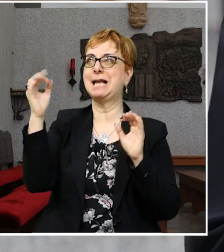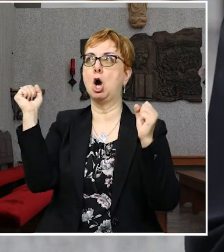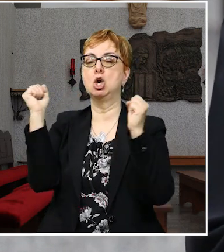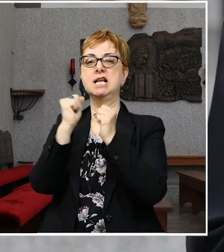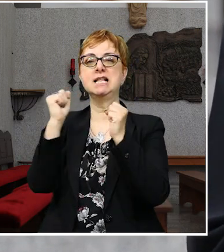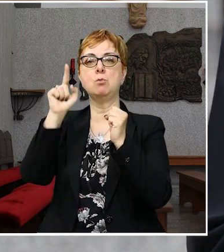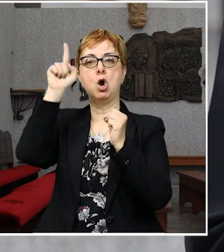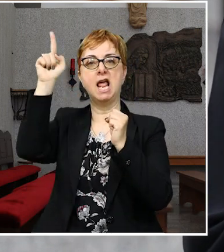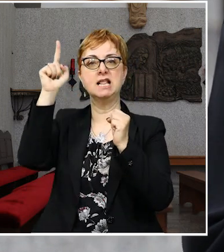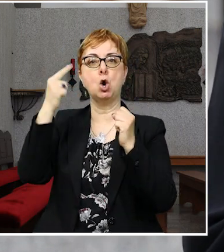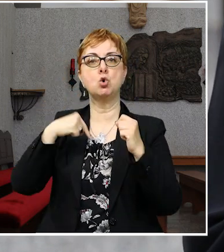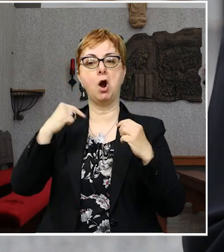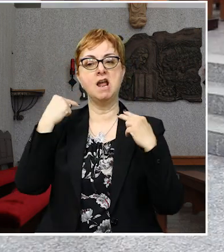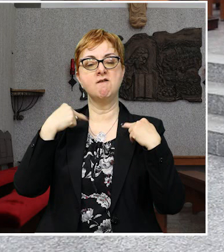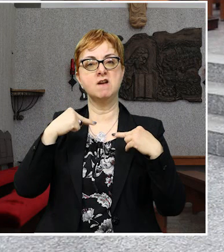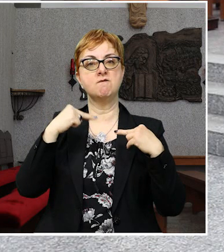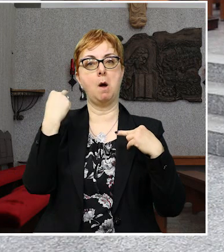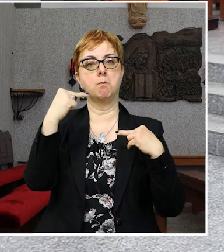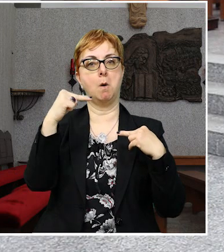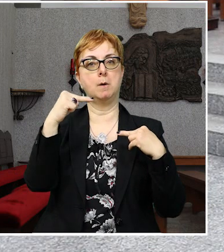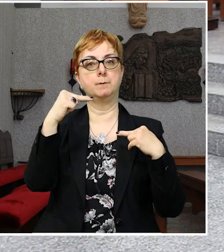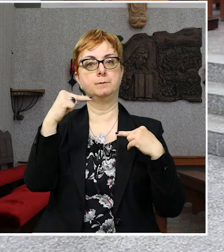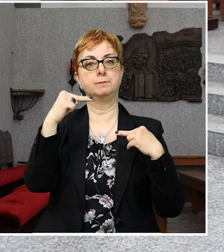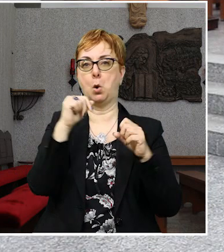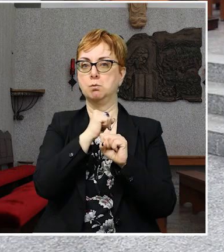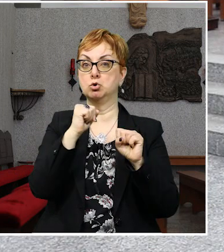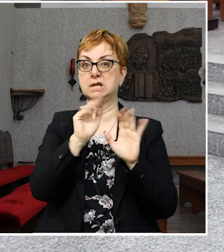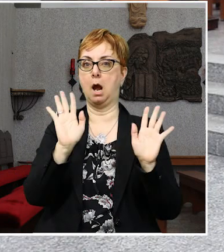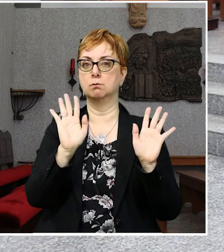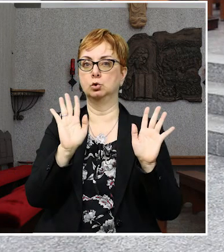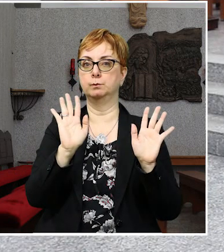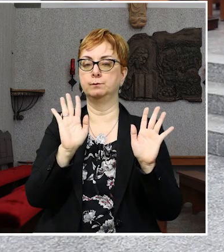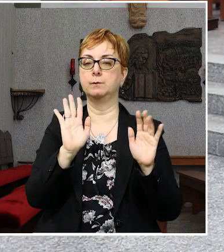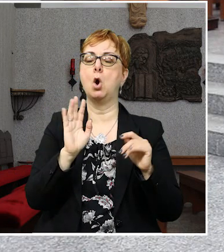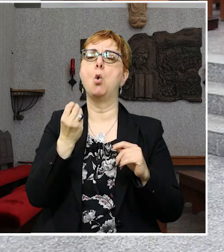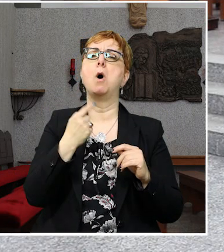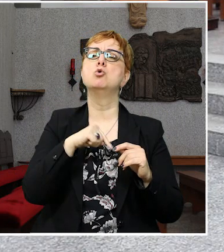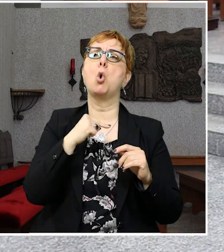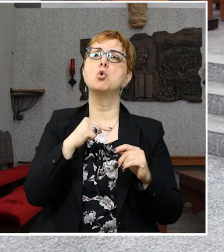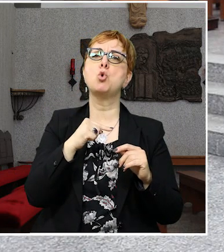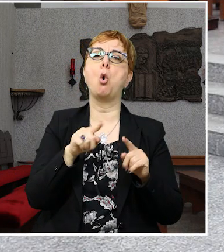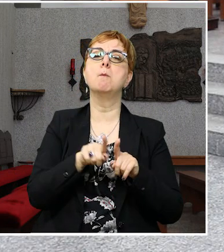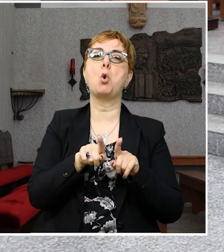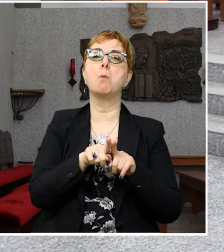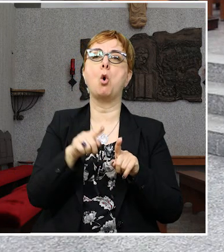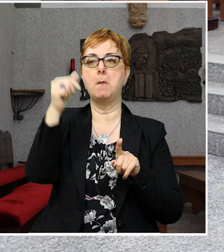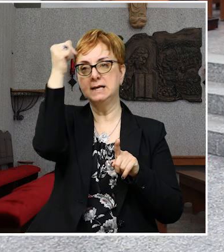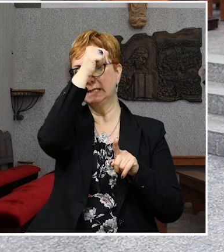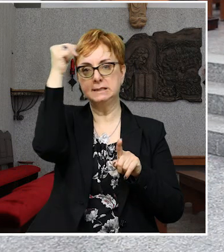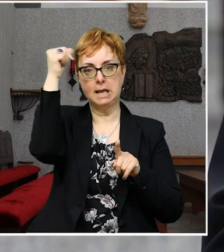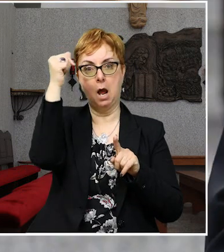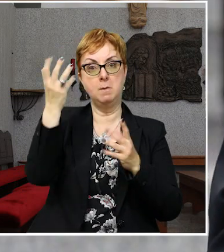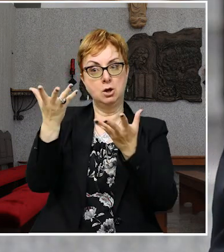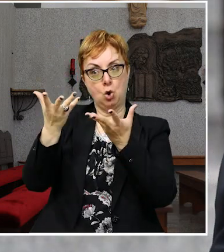sacro timore di Dio. Quando ci siamo preparati per ricevere il sacramento della